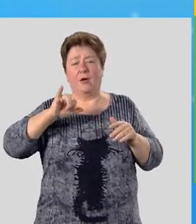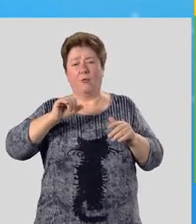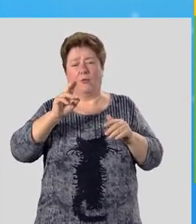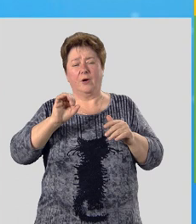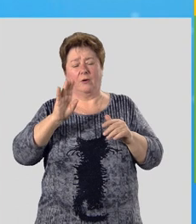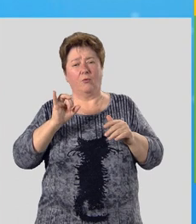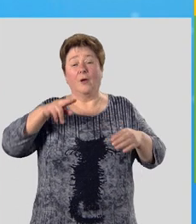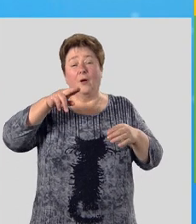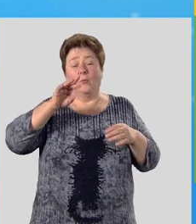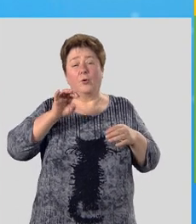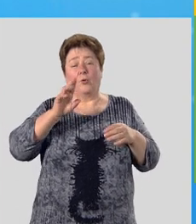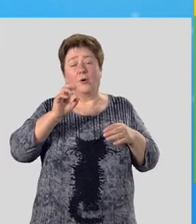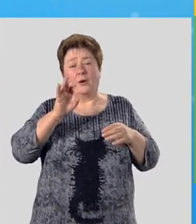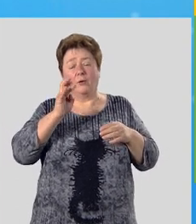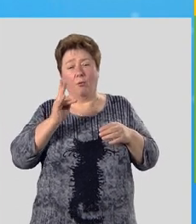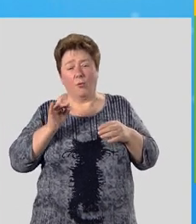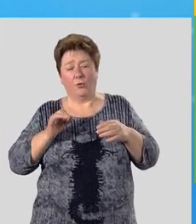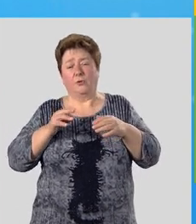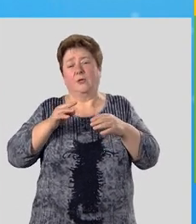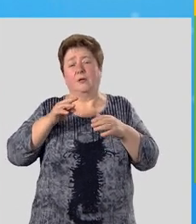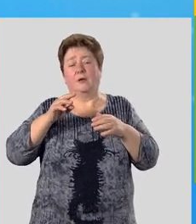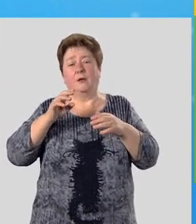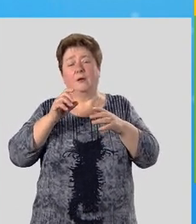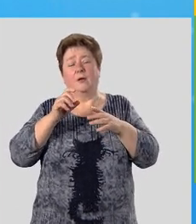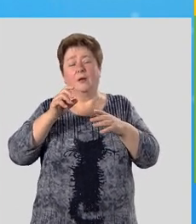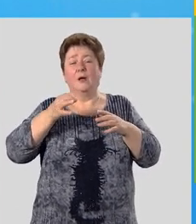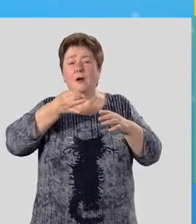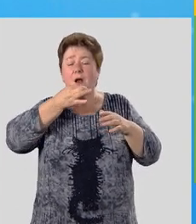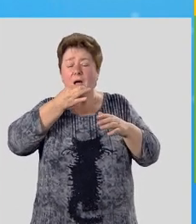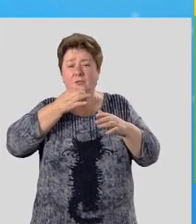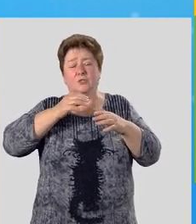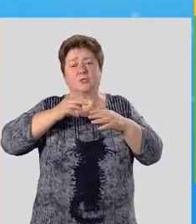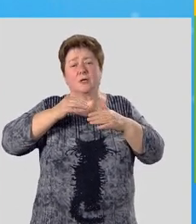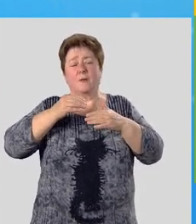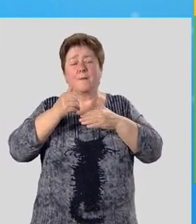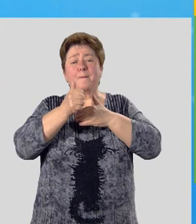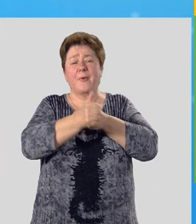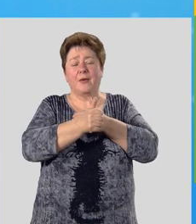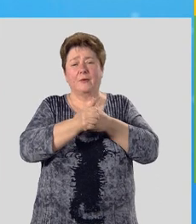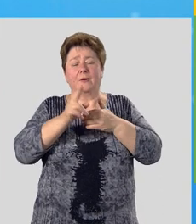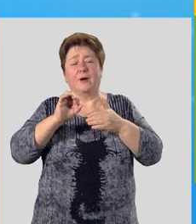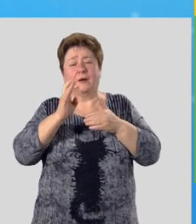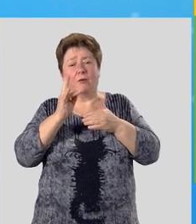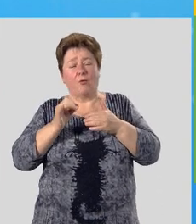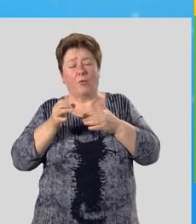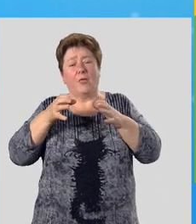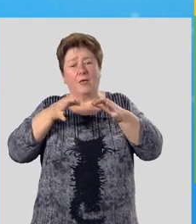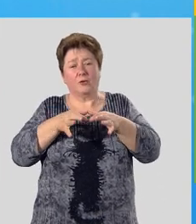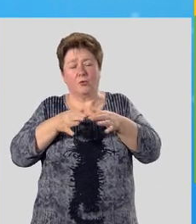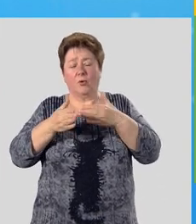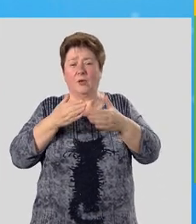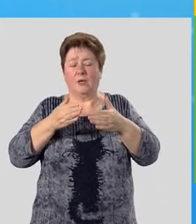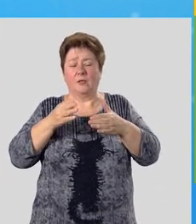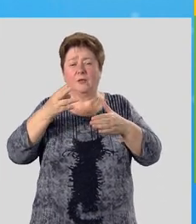эукариотные. Прокариотные от латинского «про» – «перед», «раньше» и греческое слово «карион» – «ядро».